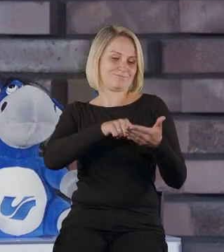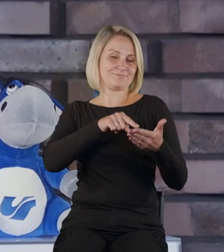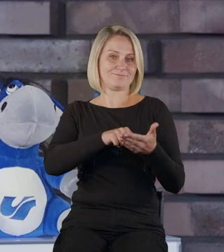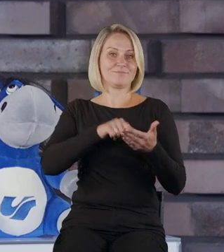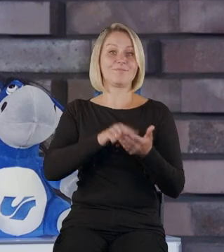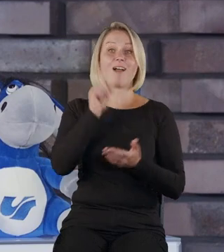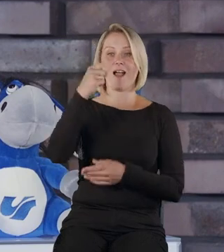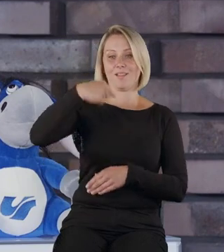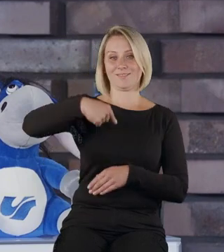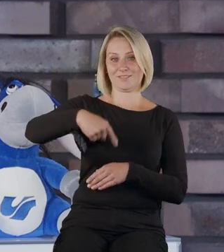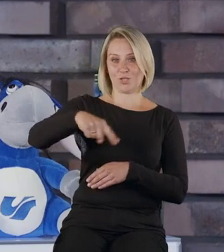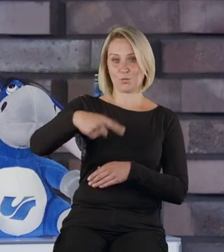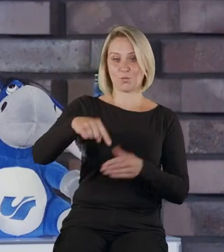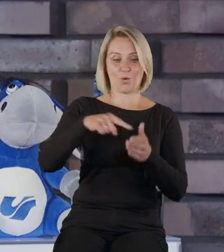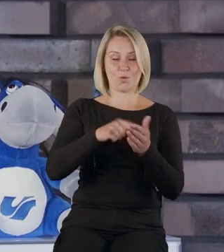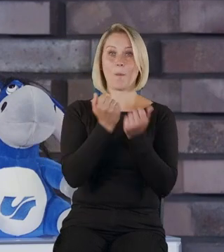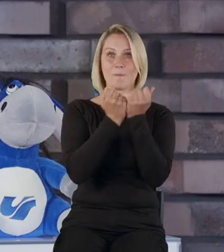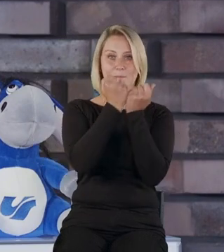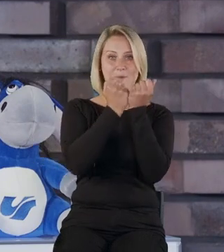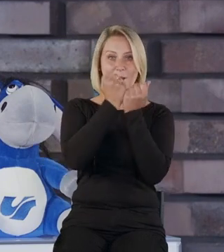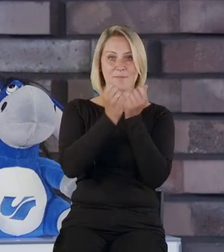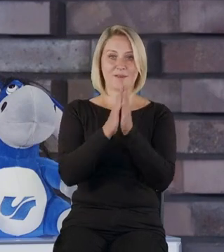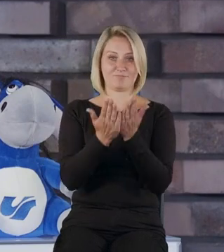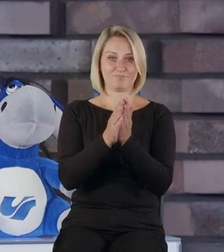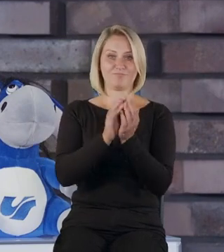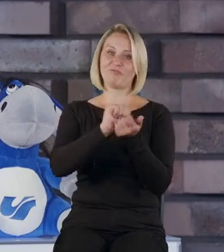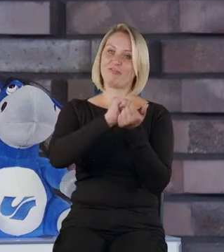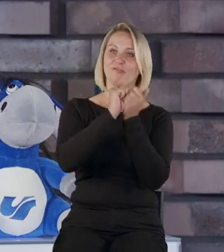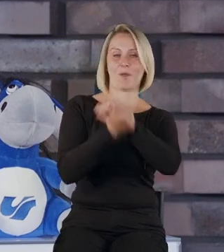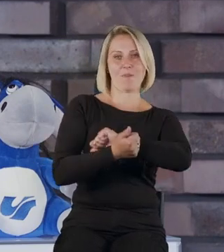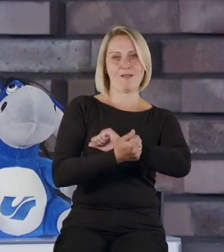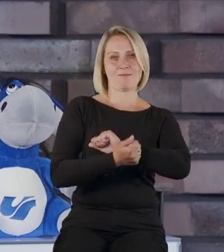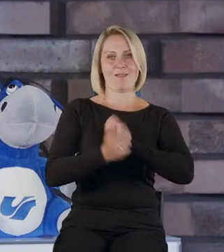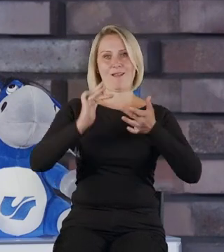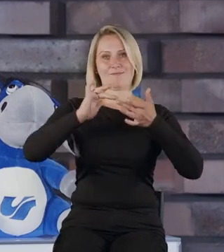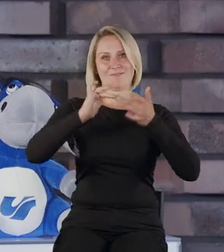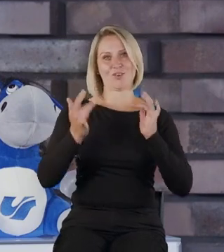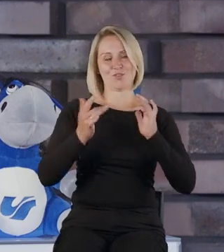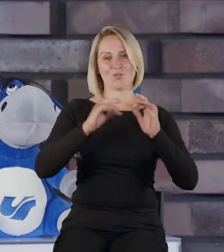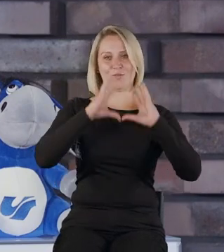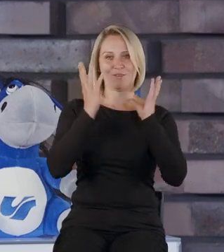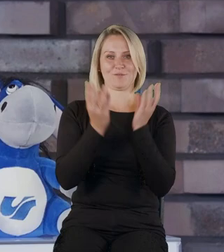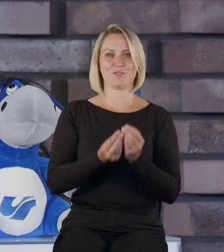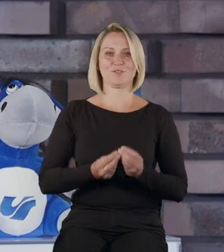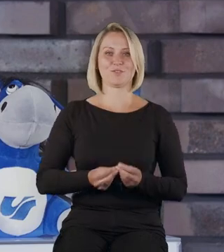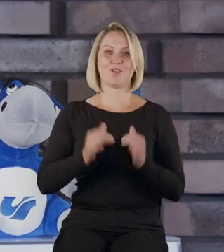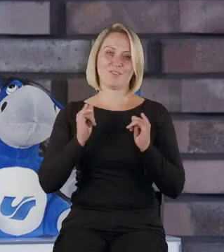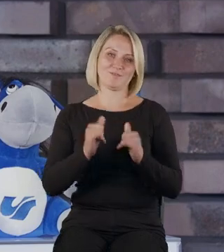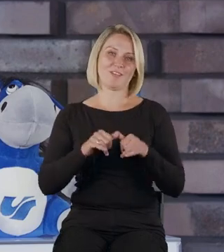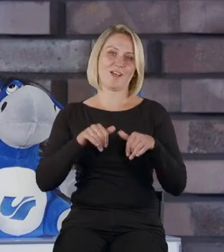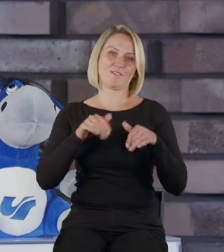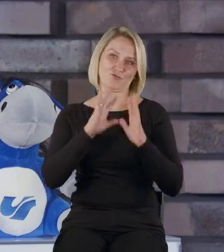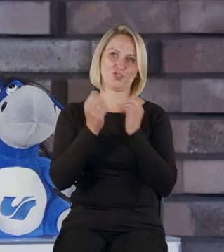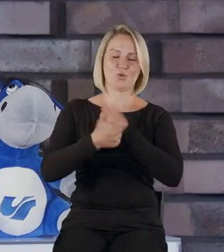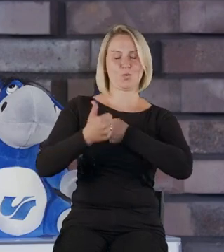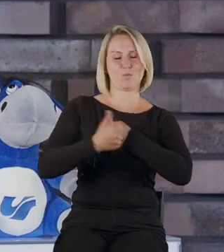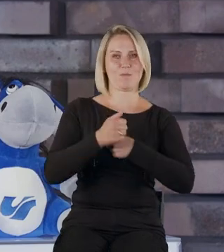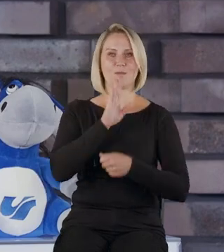niedługo będziemy te nasze papierowe indeksy wymieniać jedynie na wersję elektroniczną, jak zresztą nasze wszelkie